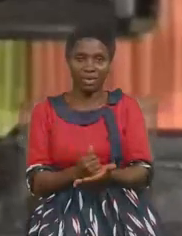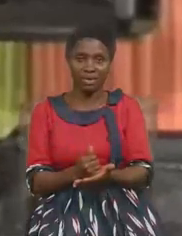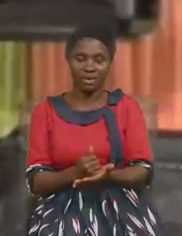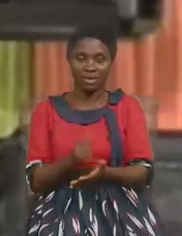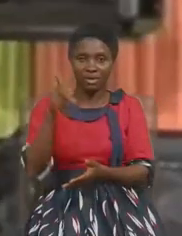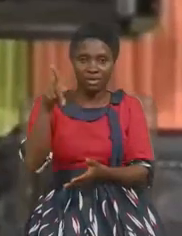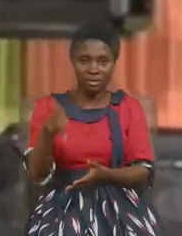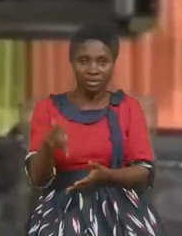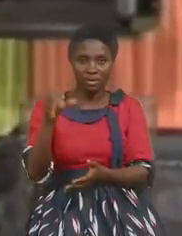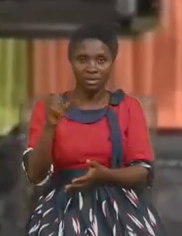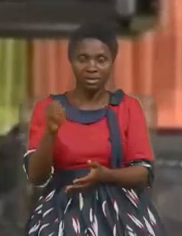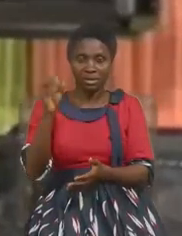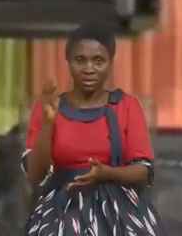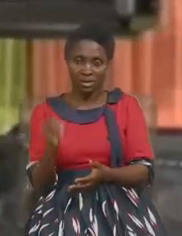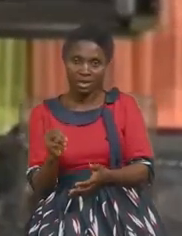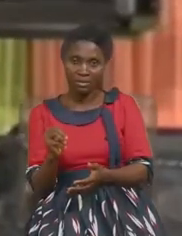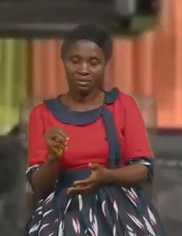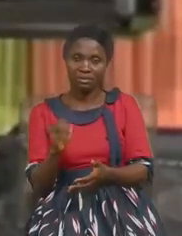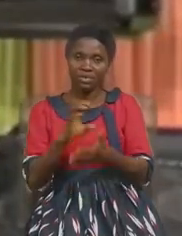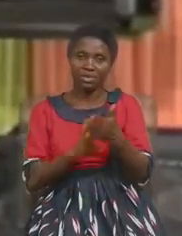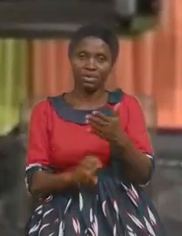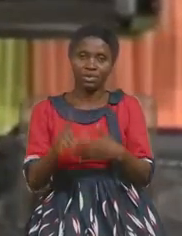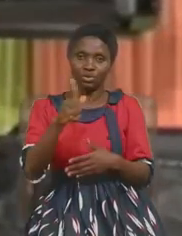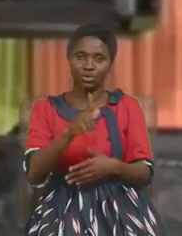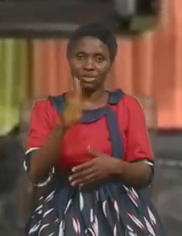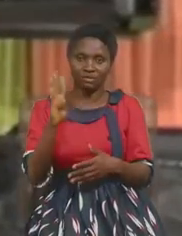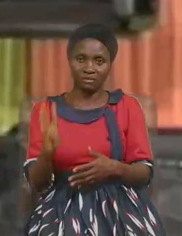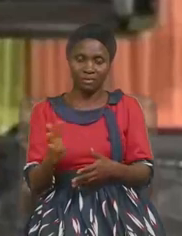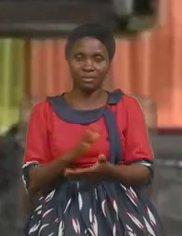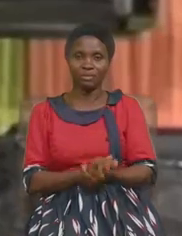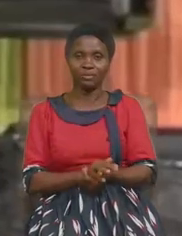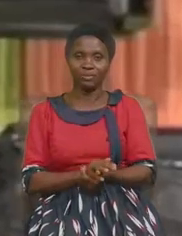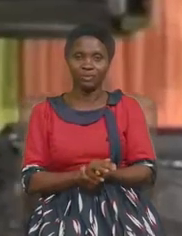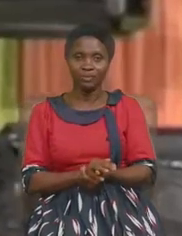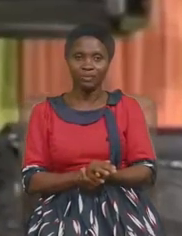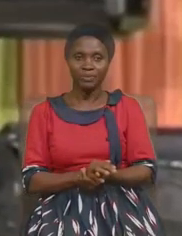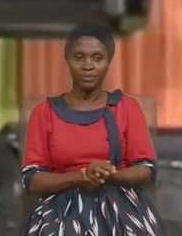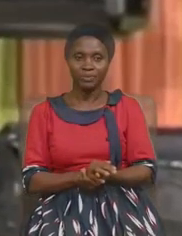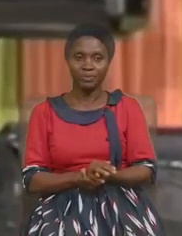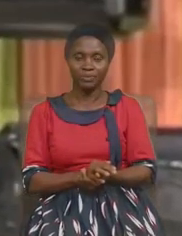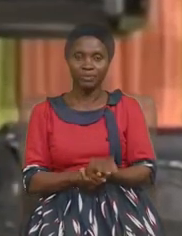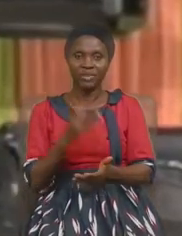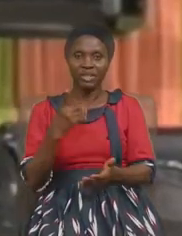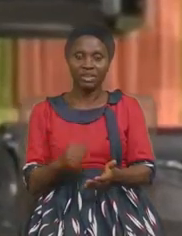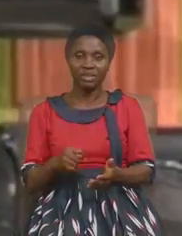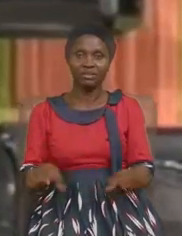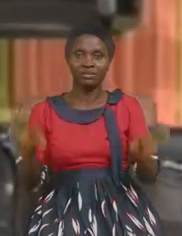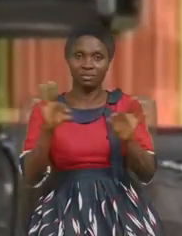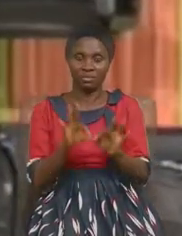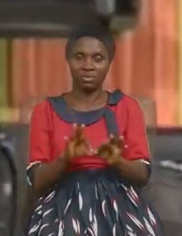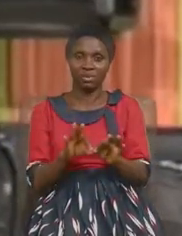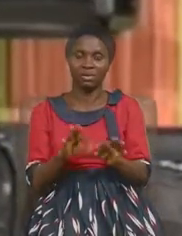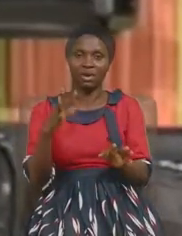Psaume 24. La nécessité d'une telle pureté des